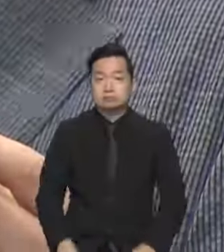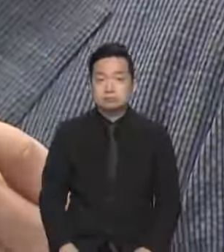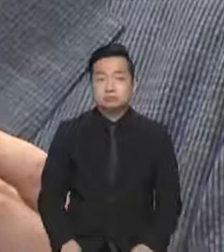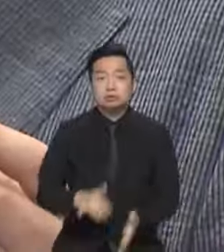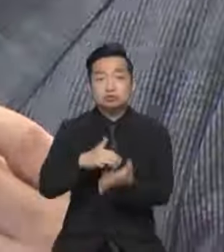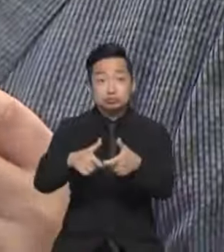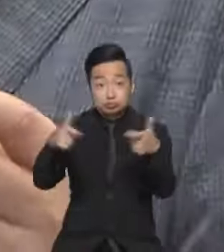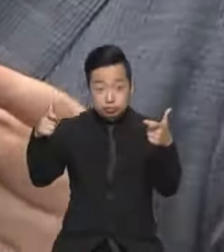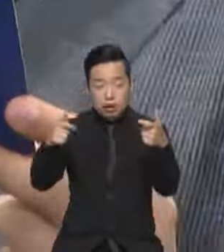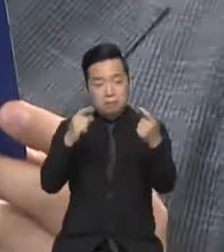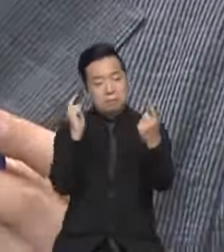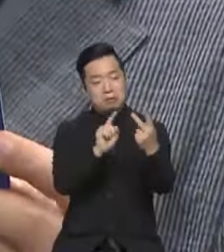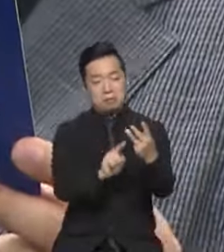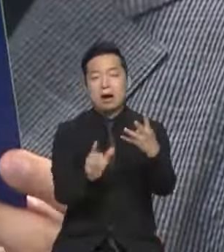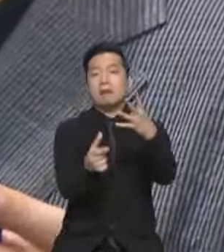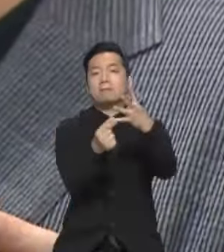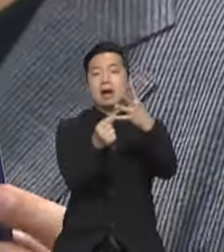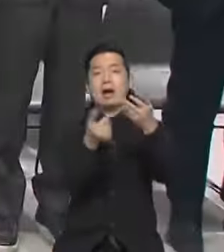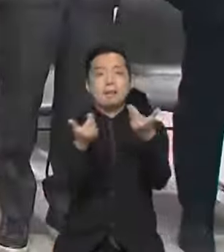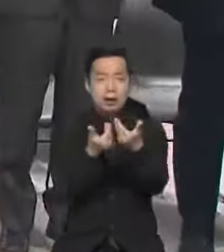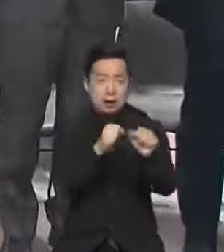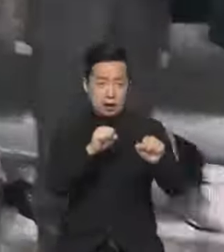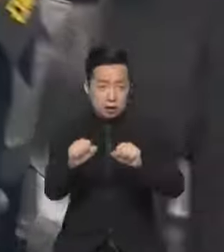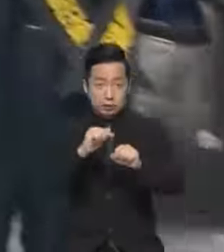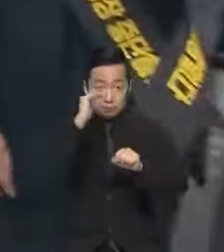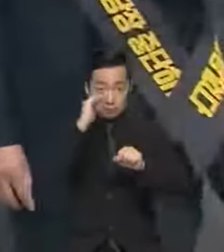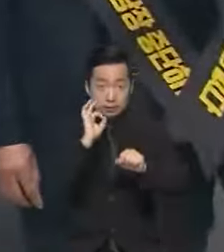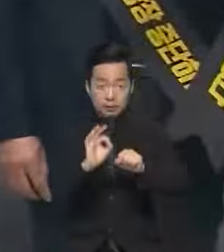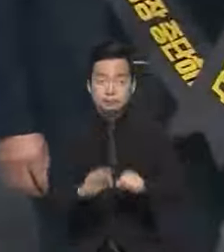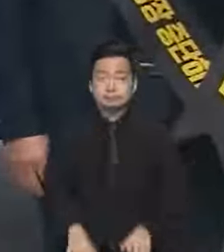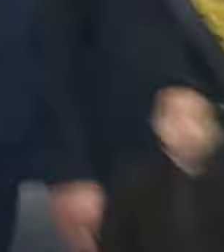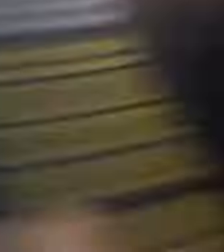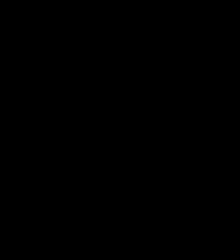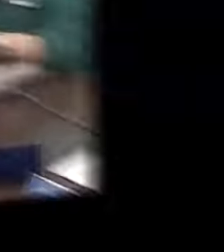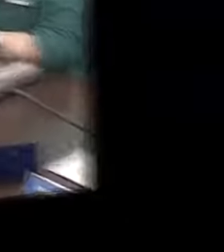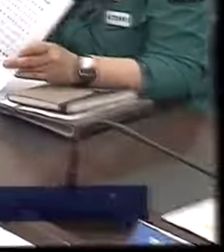번째 집단 행동입니다. SBS 장선입니다.